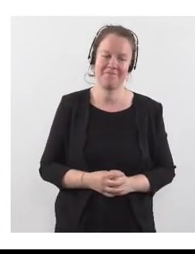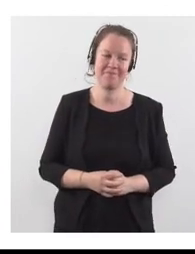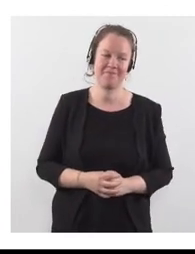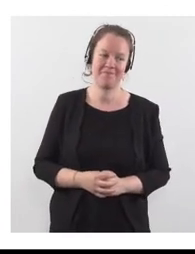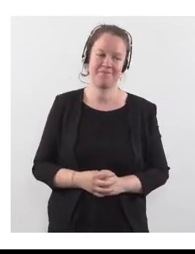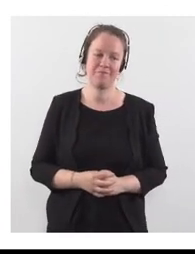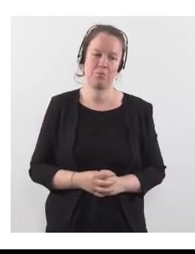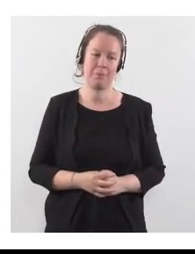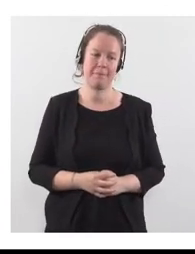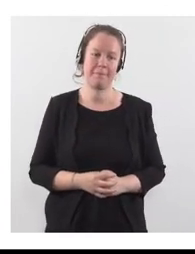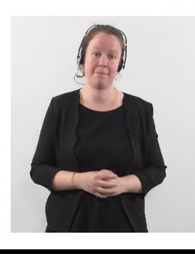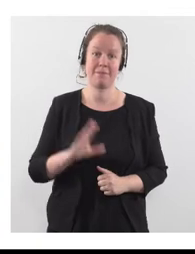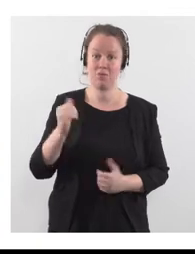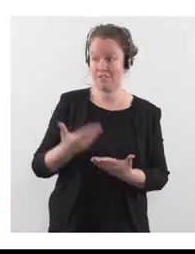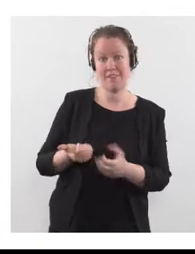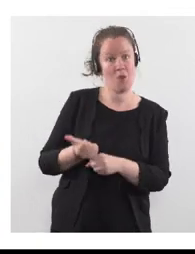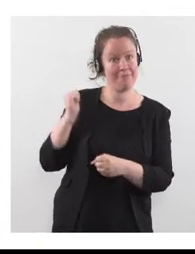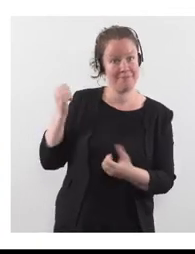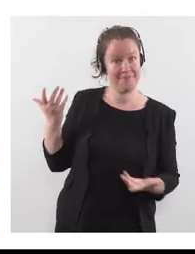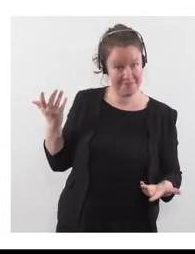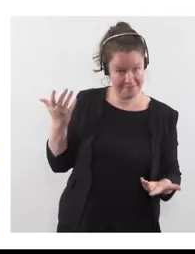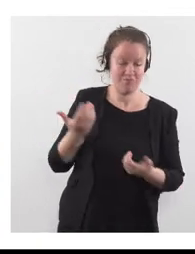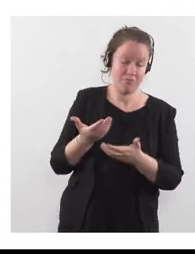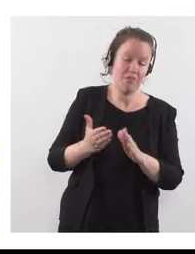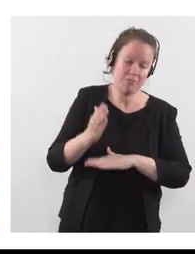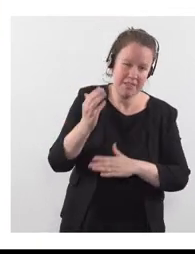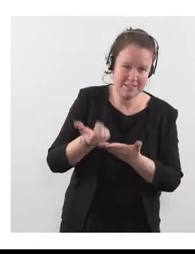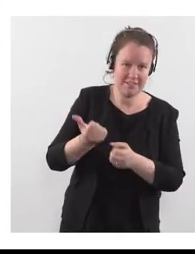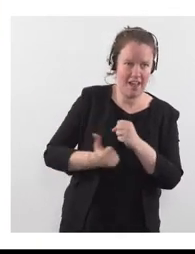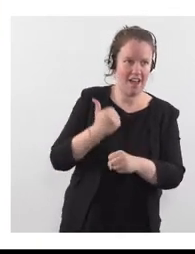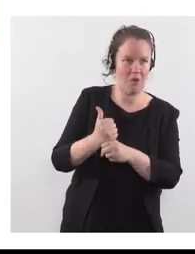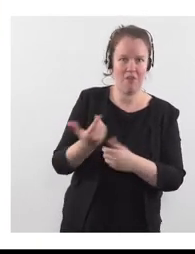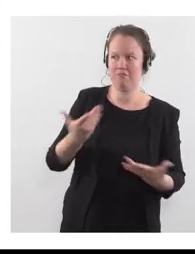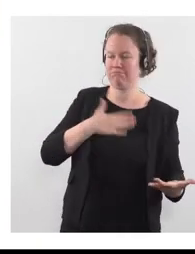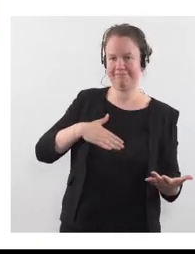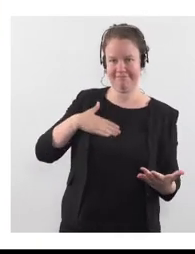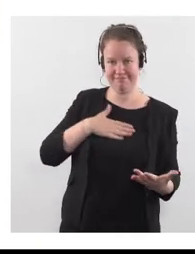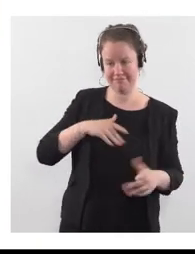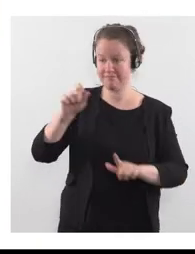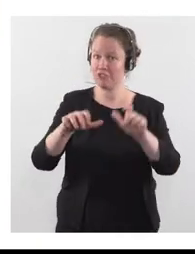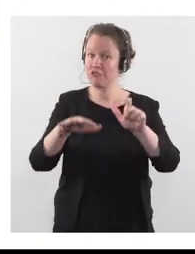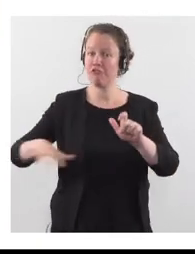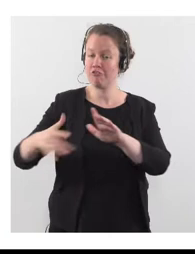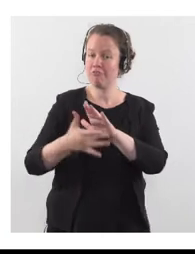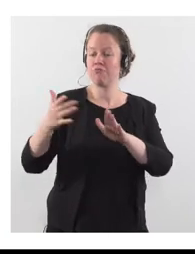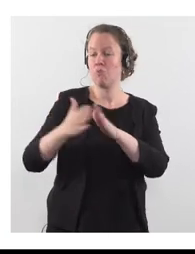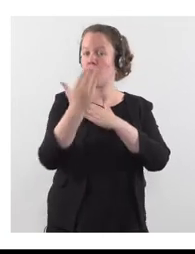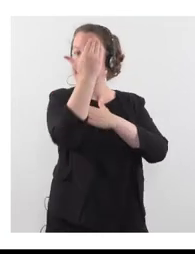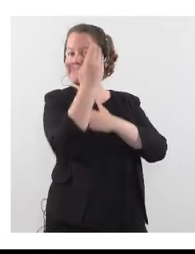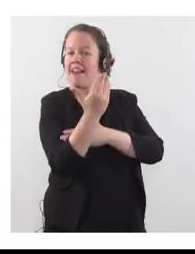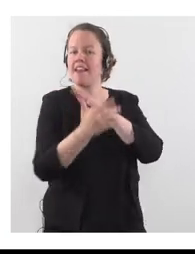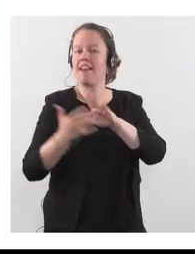Depuis cette époque, mais l'année dernière, donc il y a un peu plus d'un an, eh bien, je suis heureux de dire que les demandeurs d'asile en Irlande